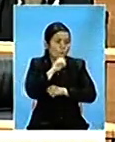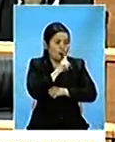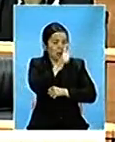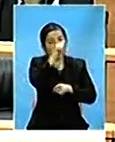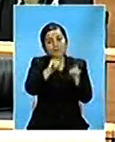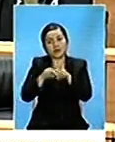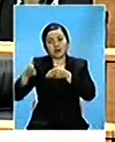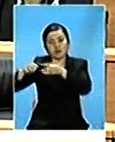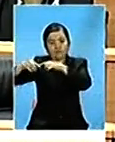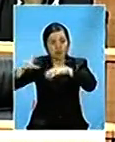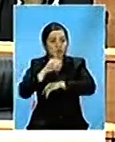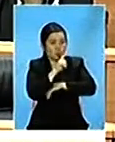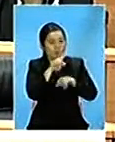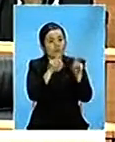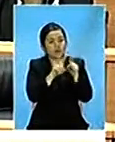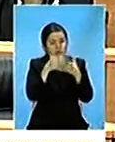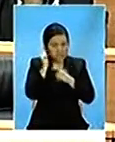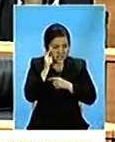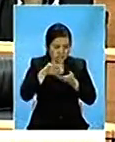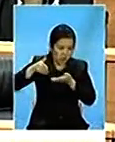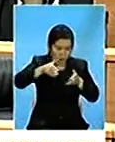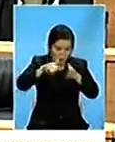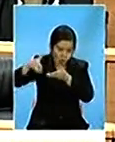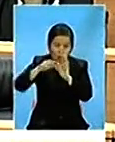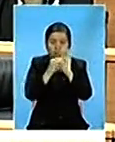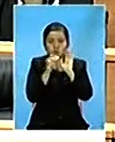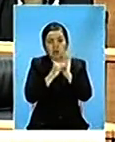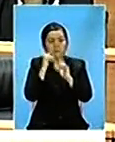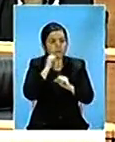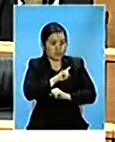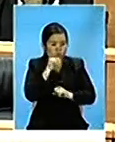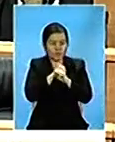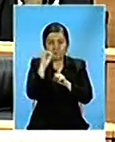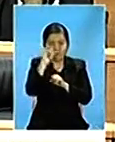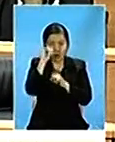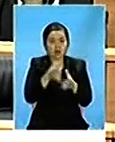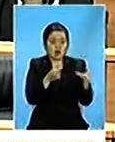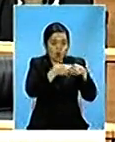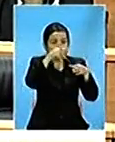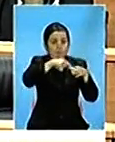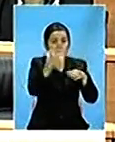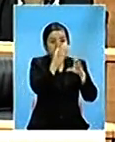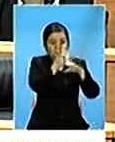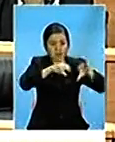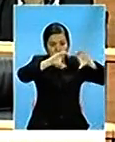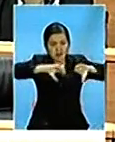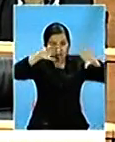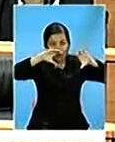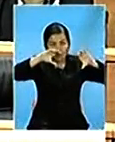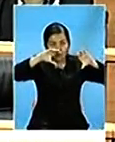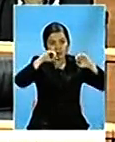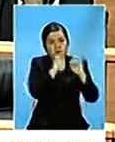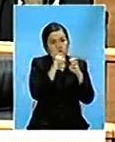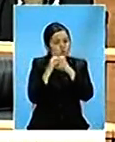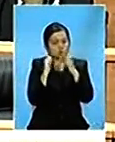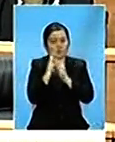าต่อขานครับจริงๆมันมีคลองเยอะแยะที่กทมรับแต่ว่ายังไม่ได้ลอกแต่วันนี้พรรคเพื่อไทยในฐานะรัฐบาลไม่อยากเล่นการเมืองครับ